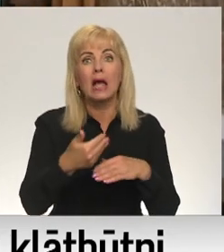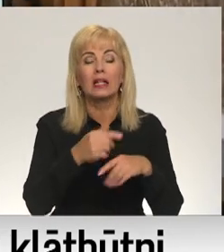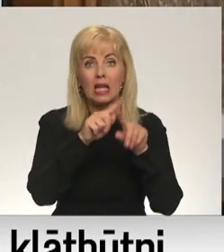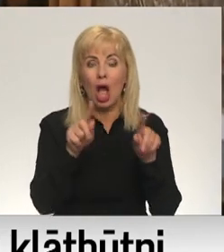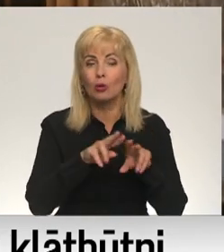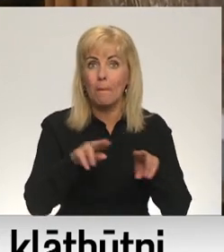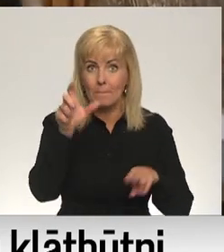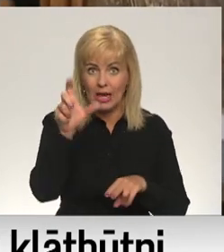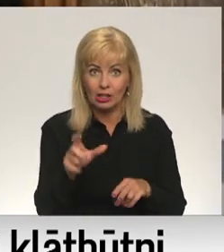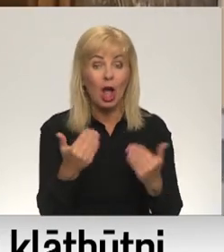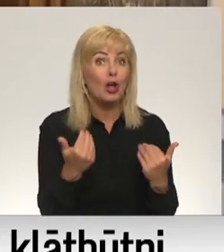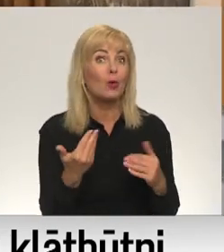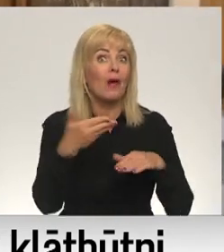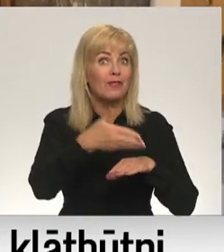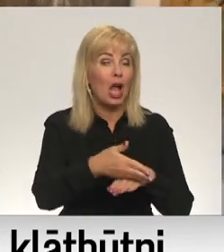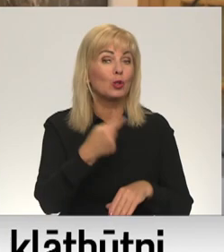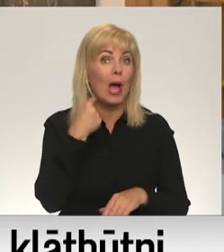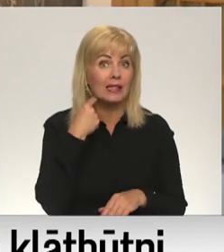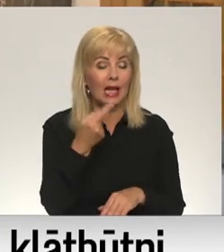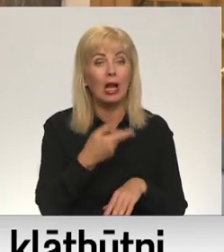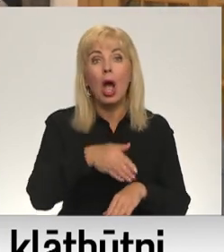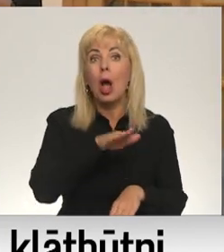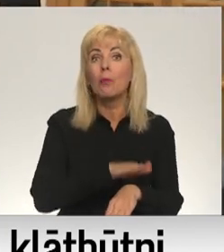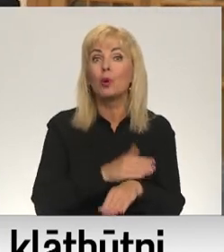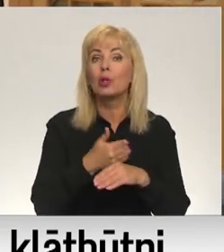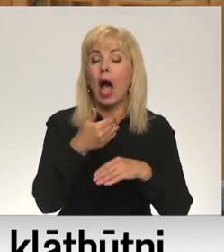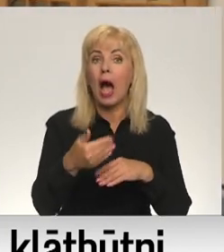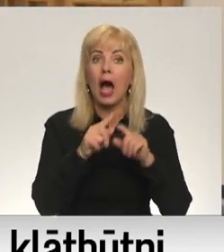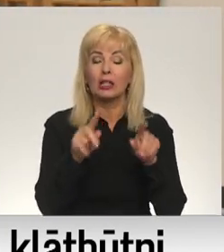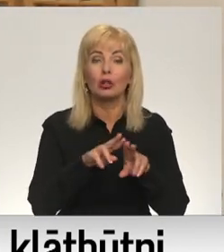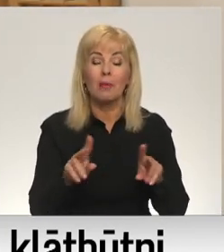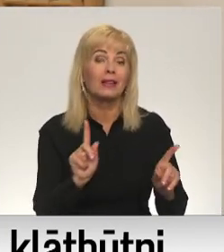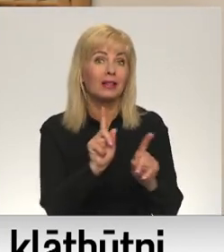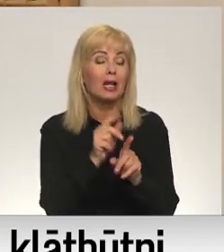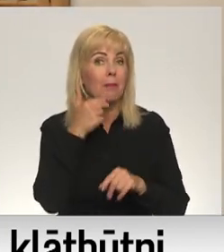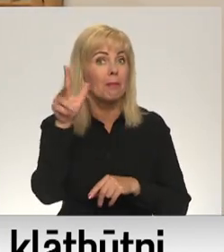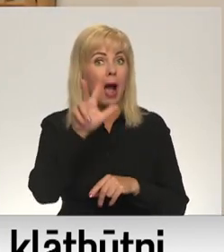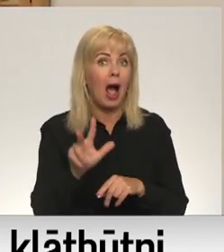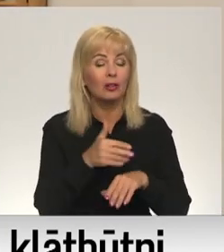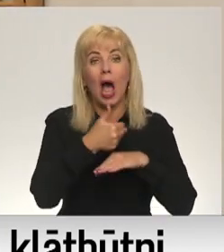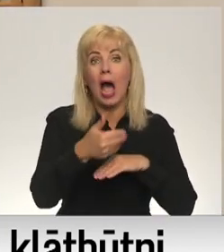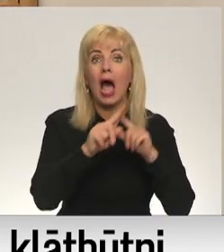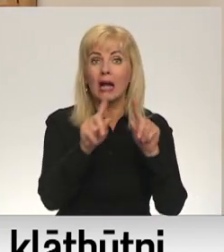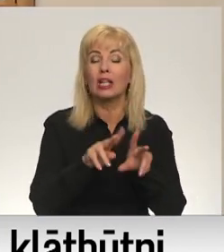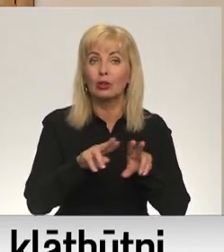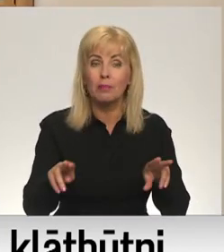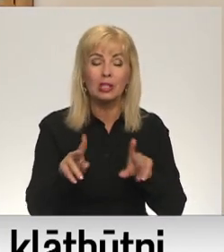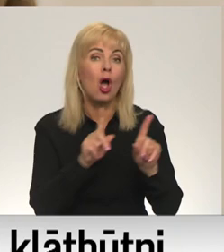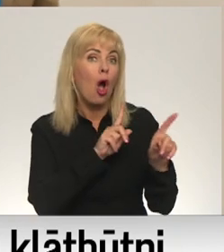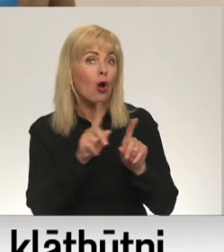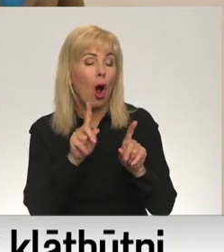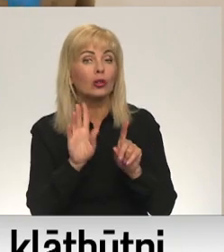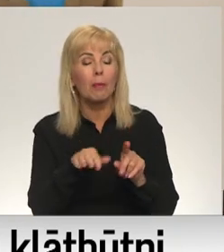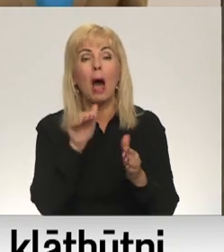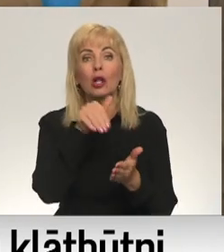Rau, kurš šodien viesojās Rīgā. Ar Polijas ārlietu ministru tikās Baltijas valstu ārlietu ministri, lai koordinētu nostāju